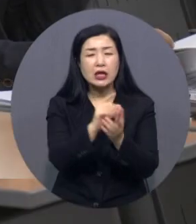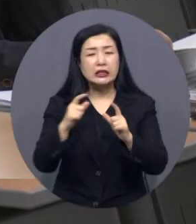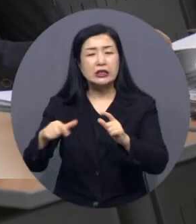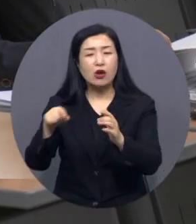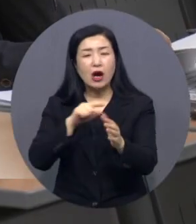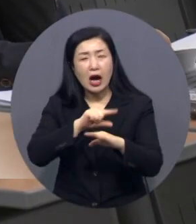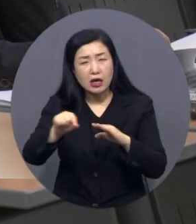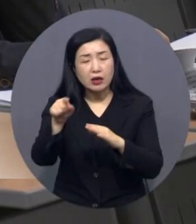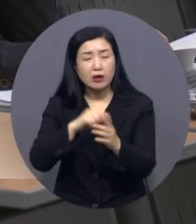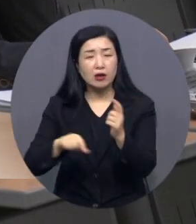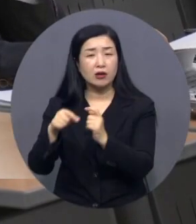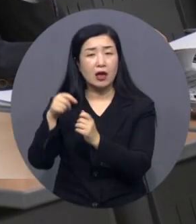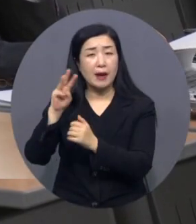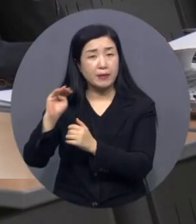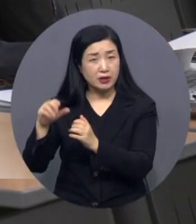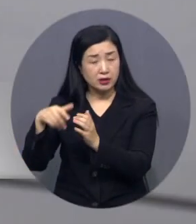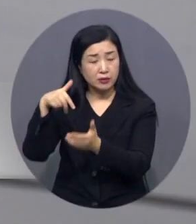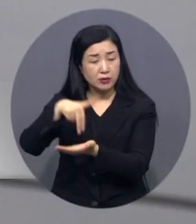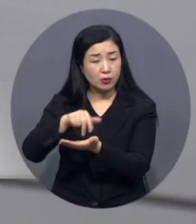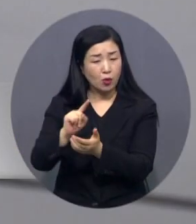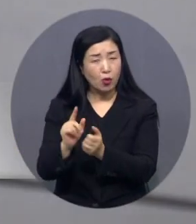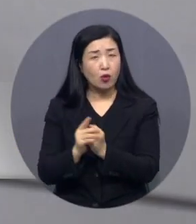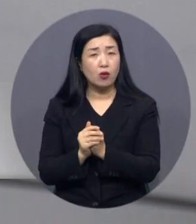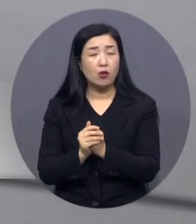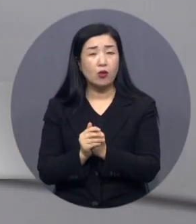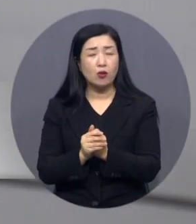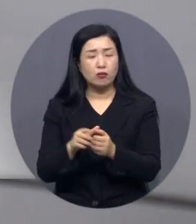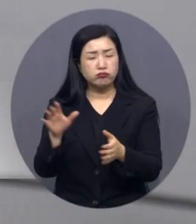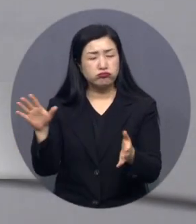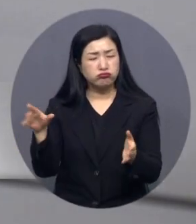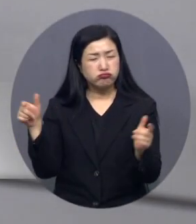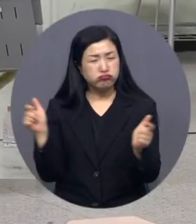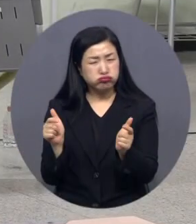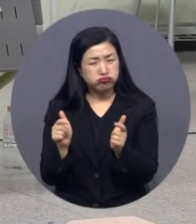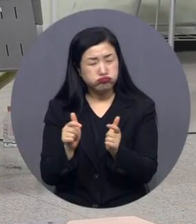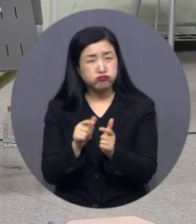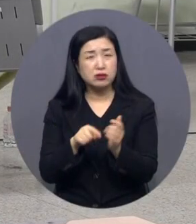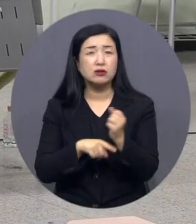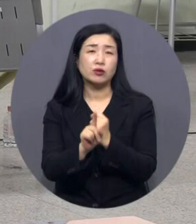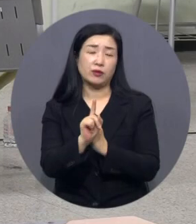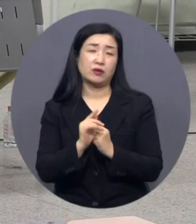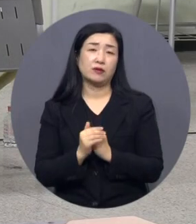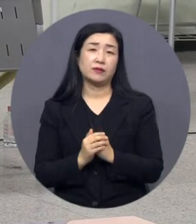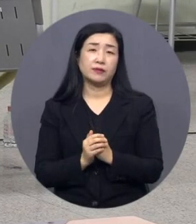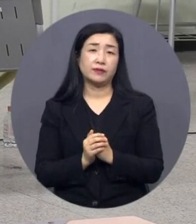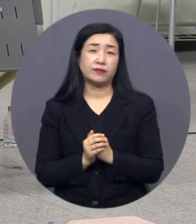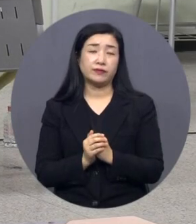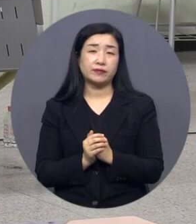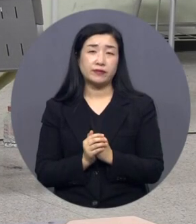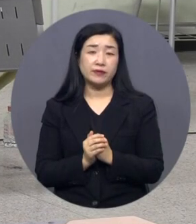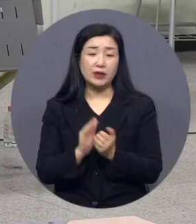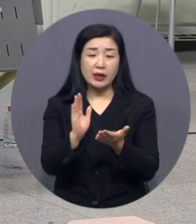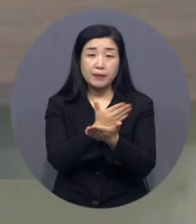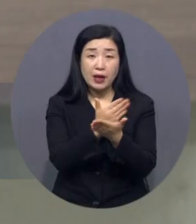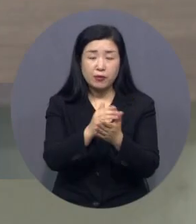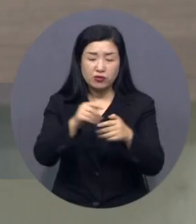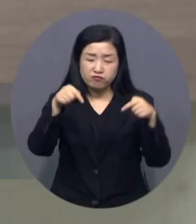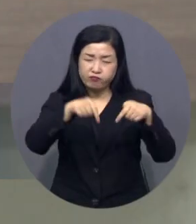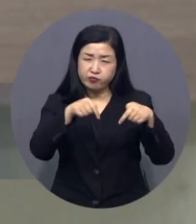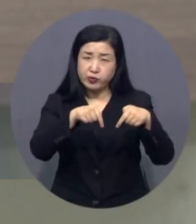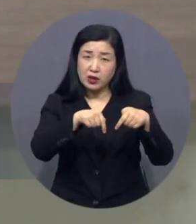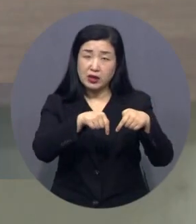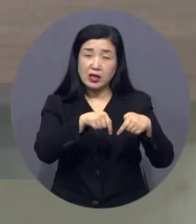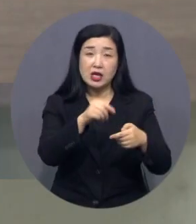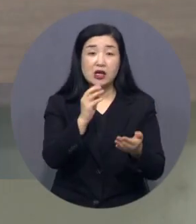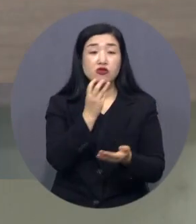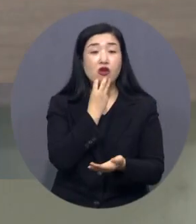수직적인 의사결정 구조에서 비롯되고 더욱 고착화되고 있다는 지적이 나왔습니다. 광고 배분율 협상을 하는데요. 서울